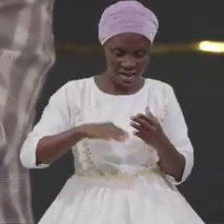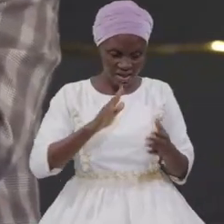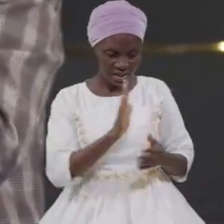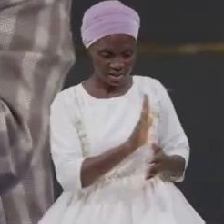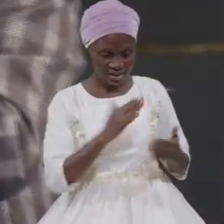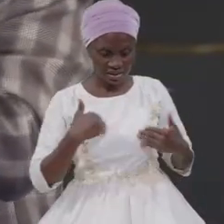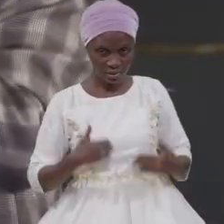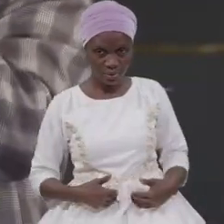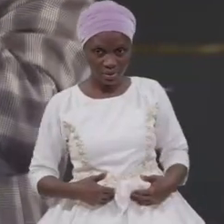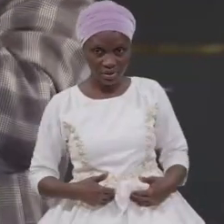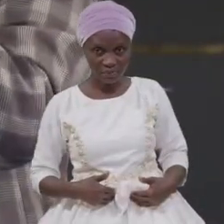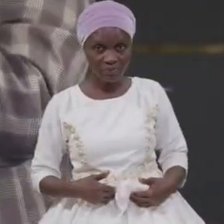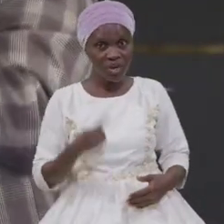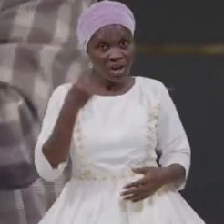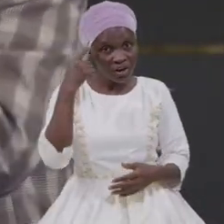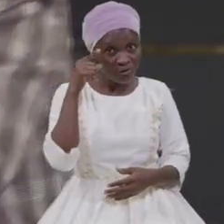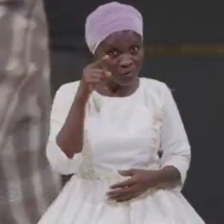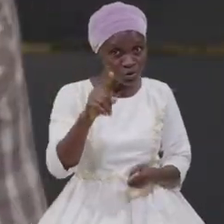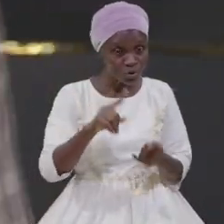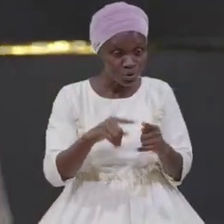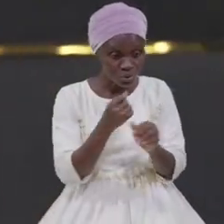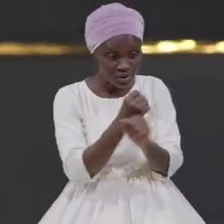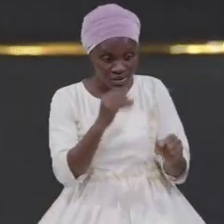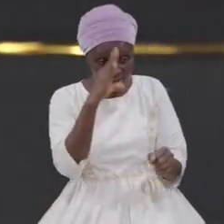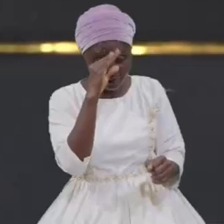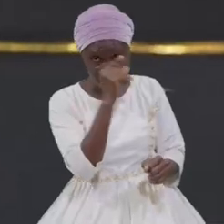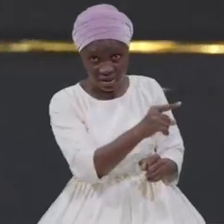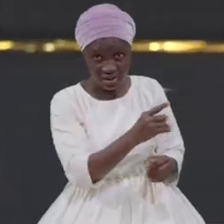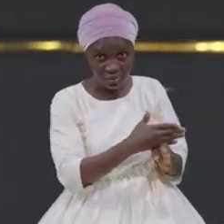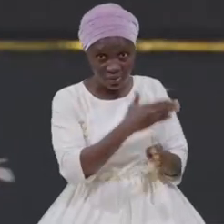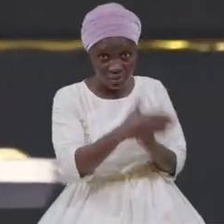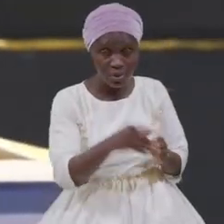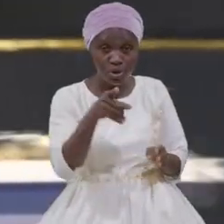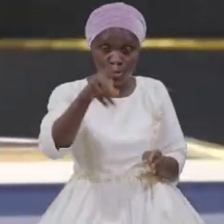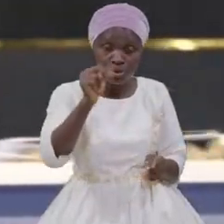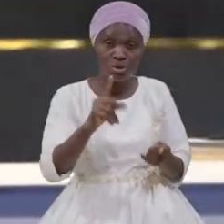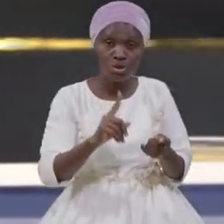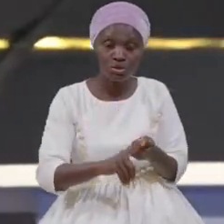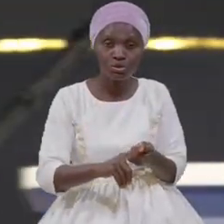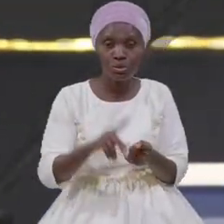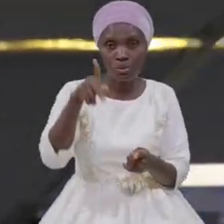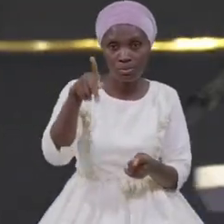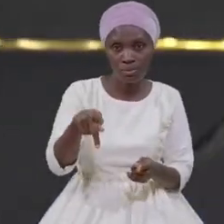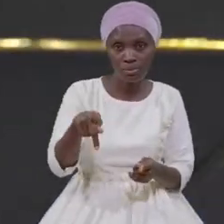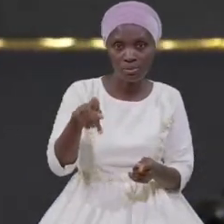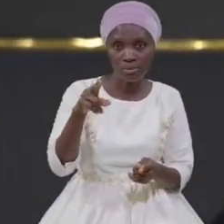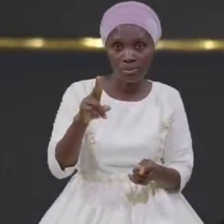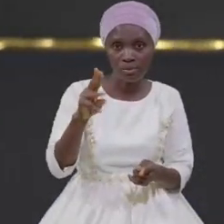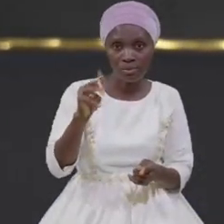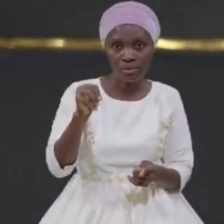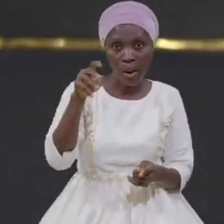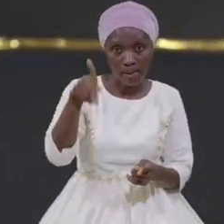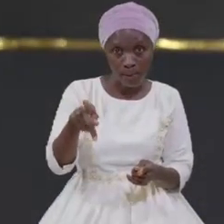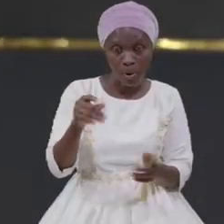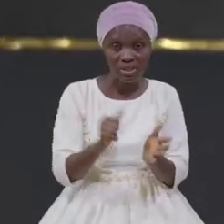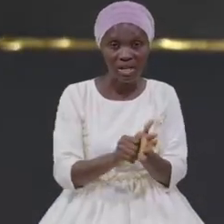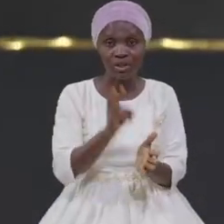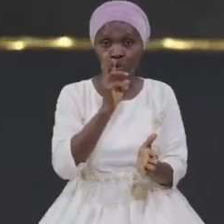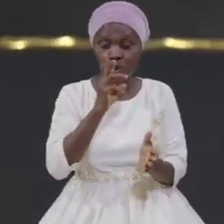que tu le sauves complètement. Il faut pomper cette eau qu'il a bu. Il faut trouver un